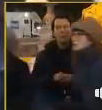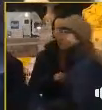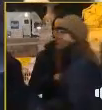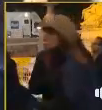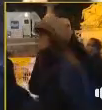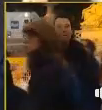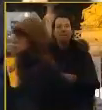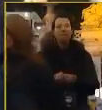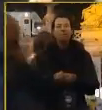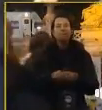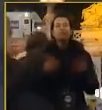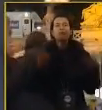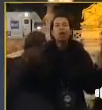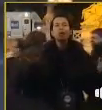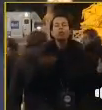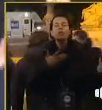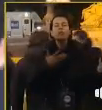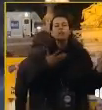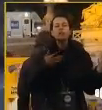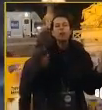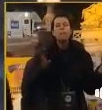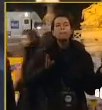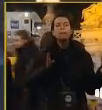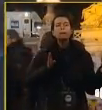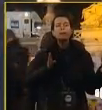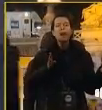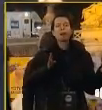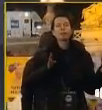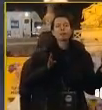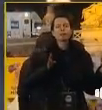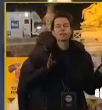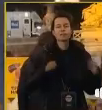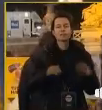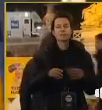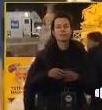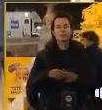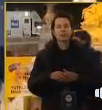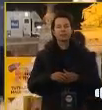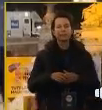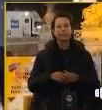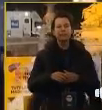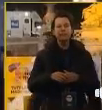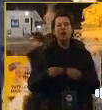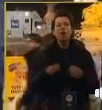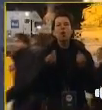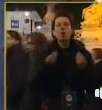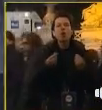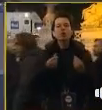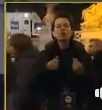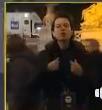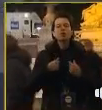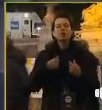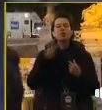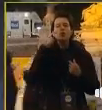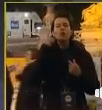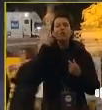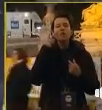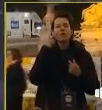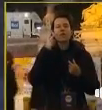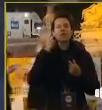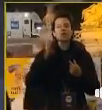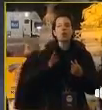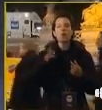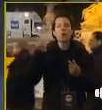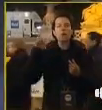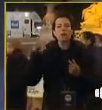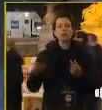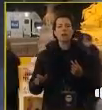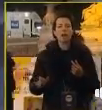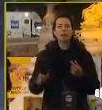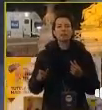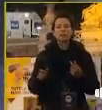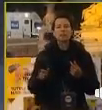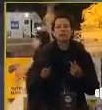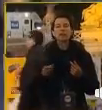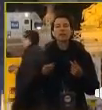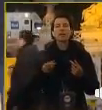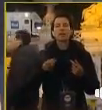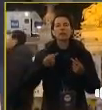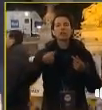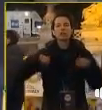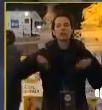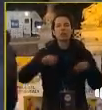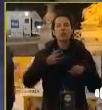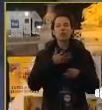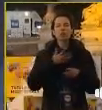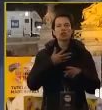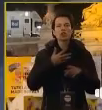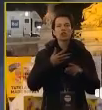il badante che io... Quando lo vedo abbiamo uno spot che è andato oltre quello